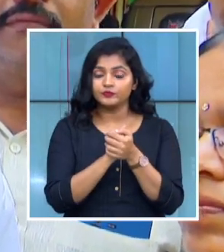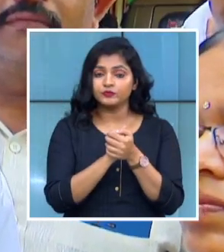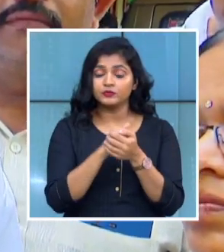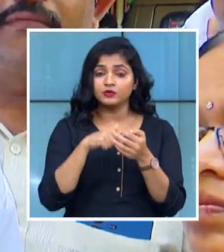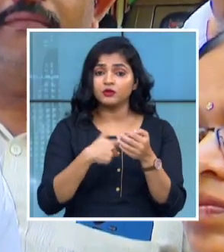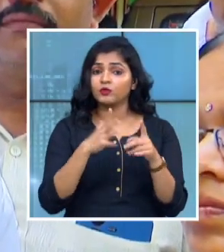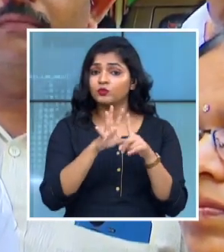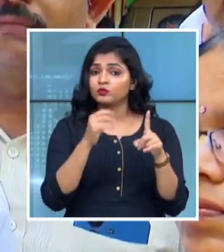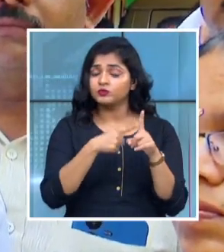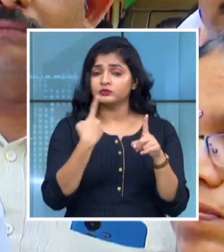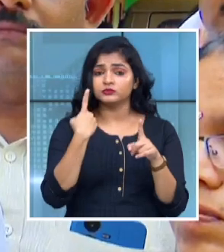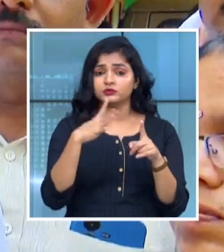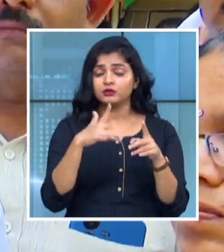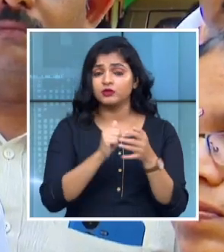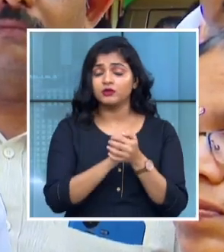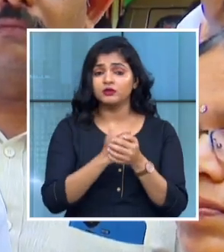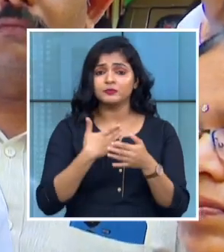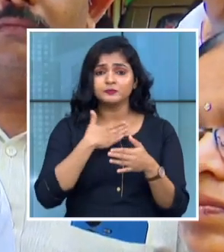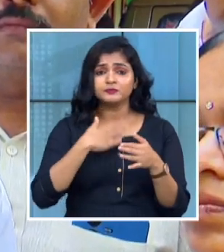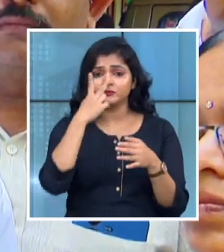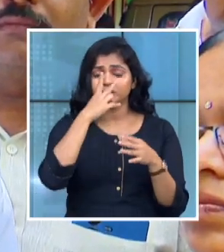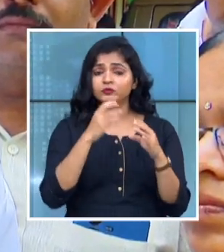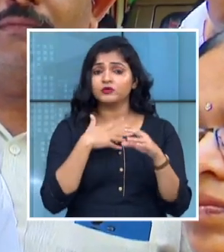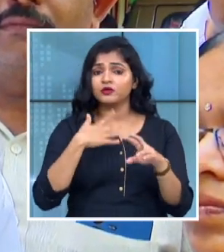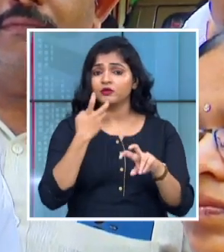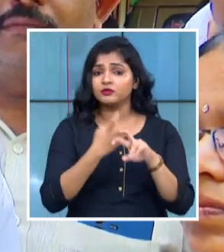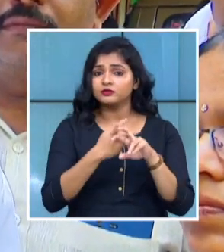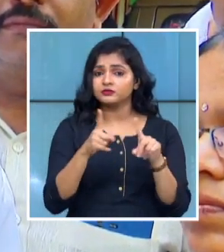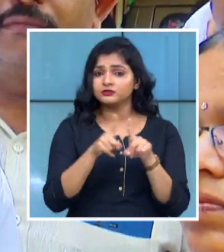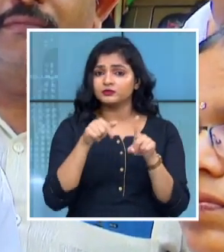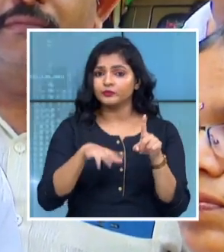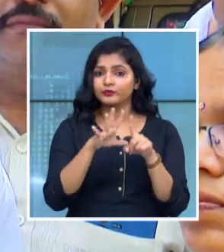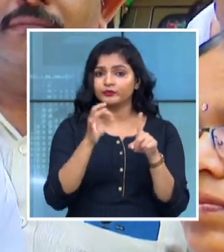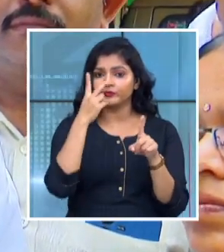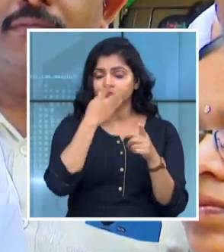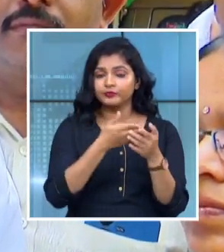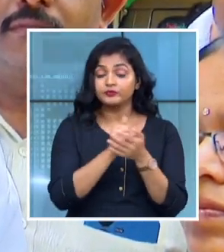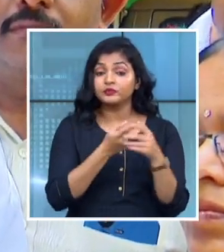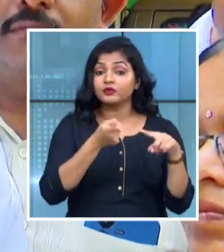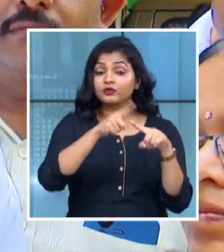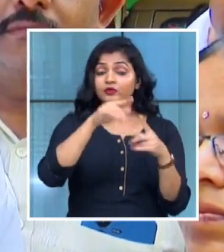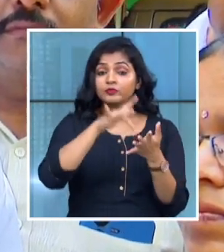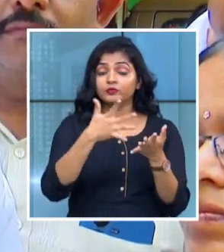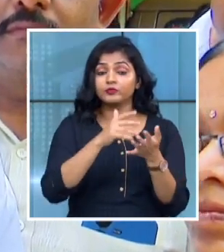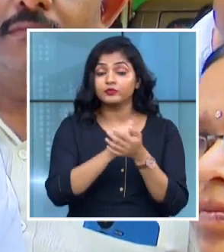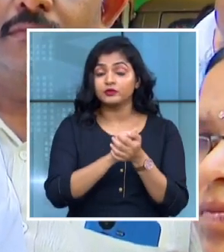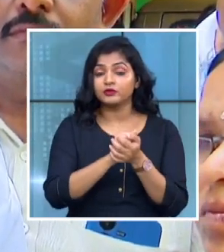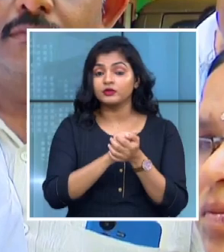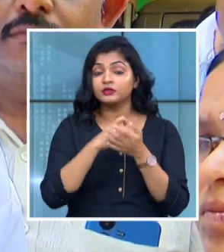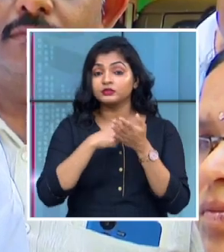ഒരിക്കലും ചെയ്യാൻ പാടില്ലാത്ത മനുഷ്യത്വരഹിതമായിട്ടുള്ള ക്രൂരമായ നടപടിയാണ്. ഇത് സംഭവിച്ചിരിക്കുന്നത്